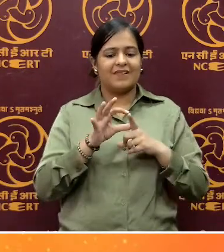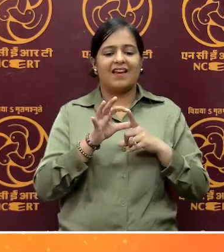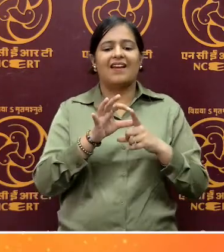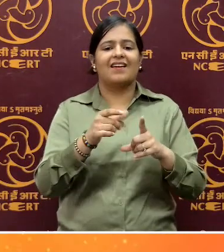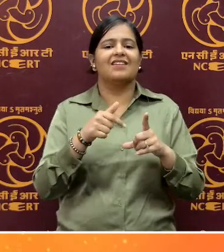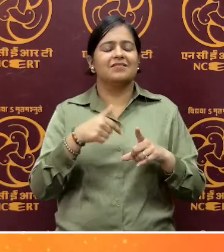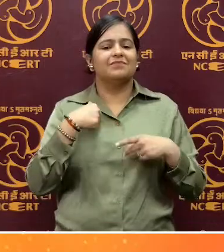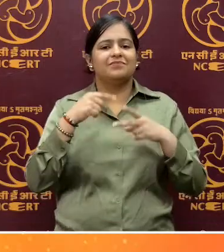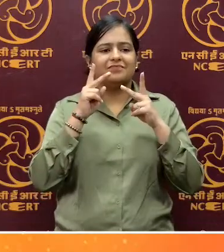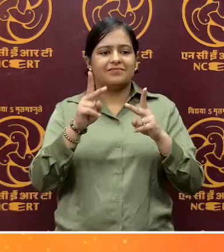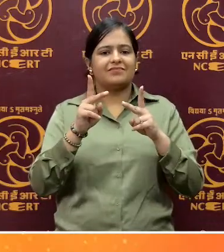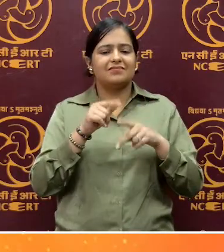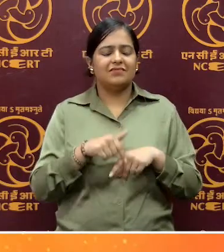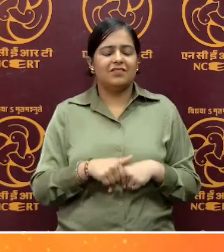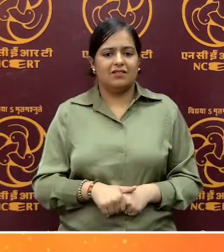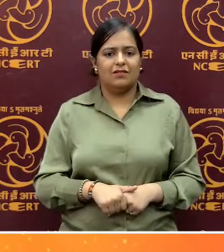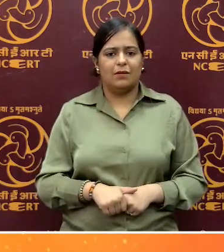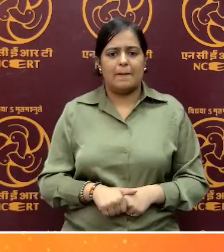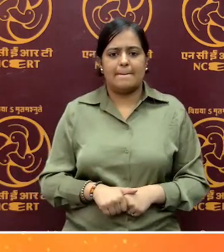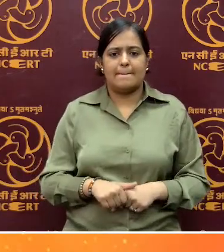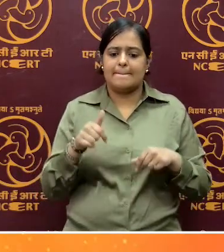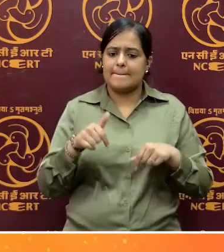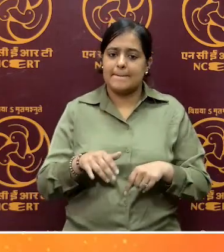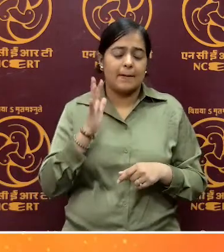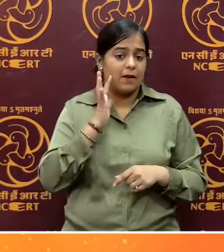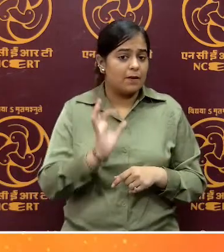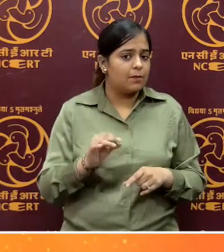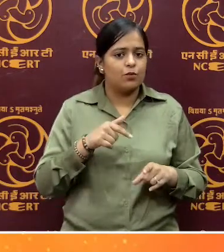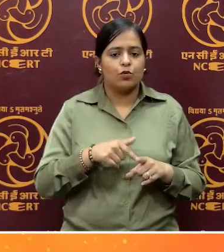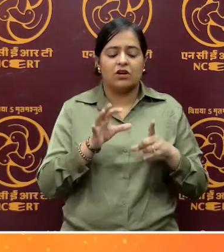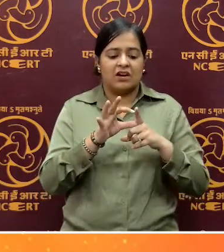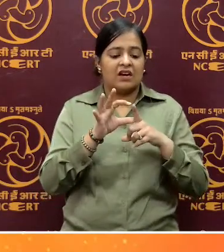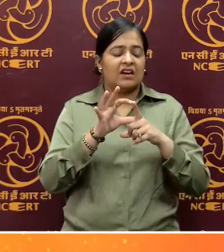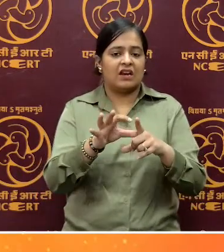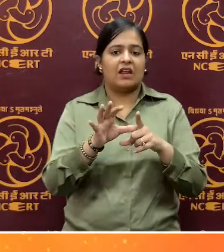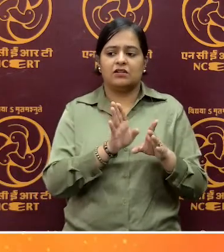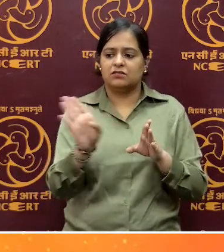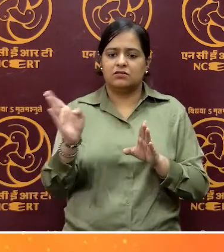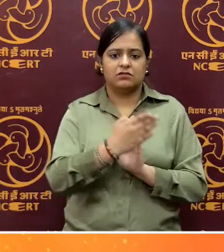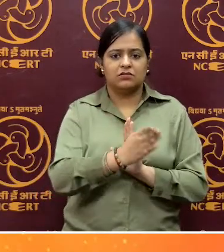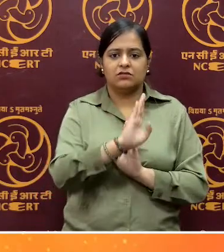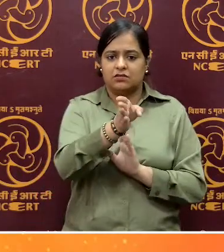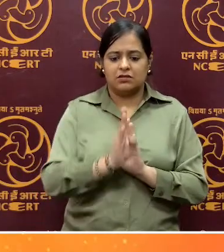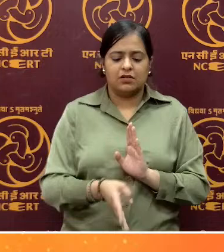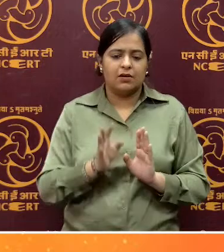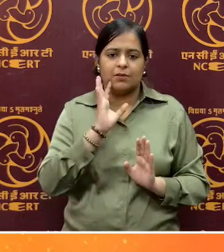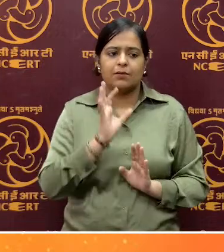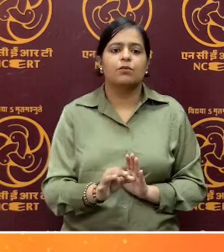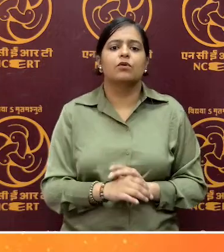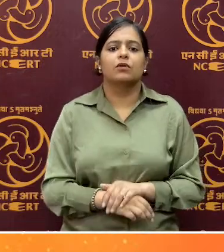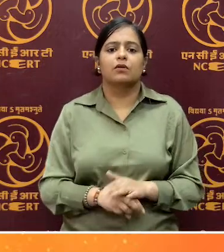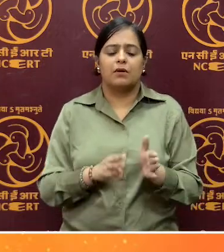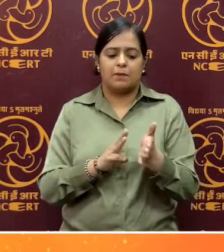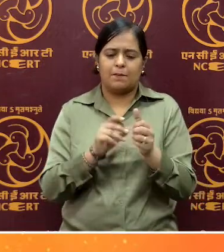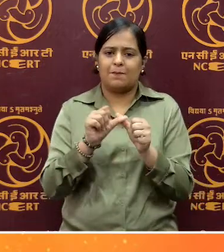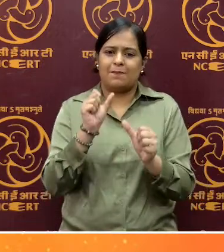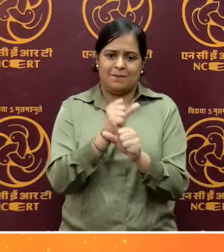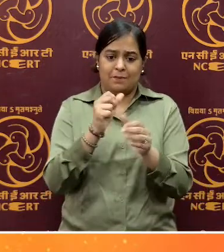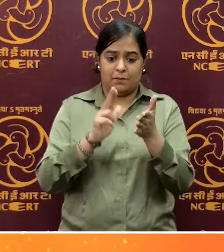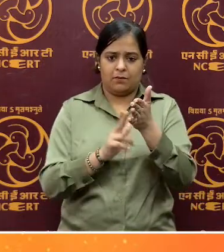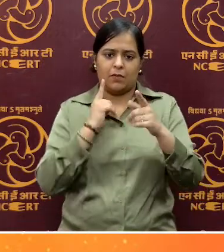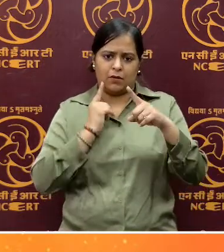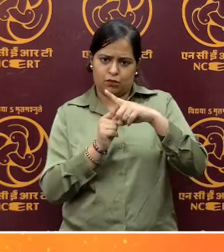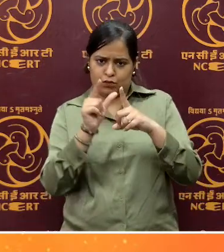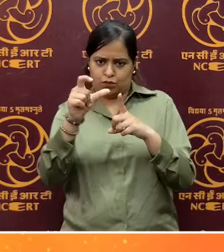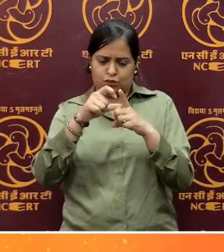लिखा है, it is going towards, the arrow specifies the direction. Magnitude is length, that is distance between A and B, and